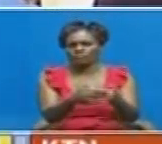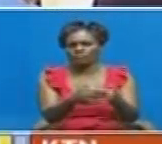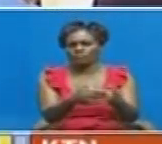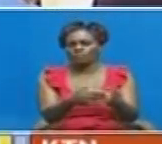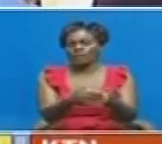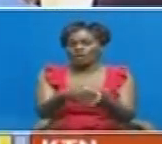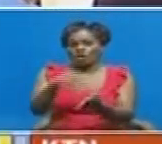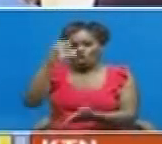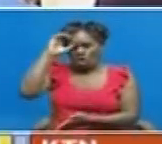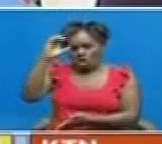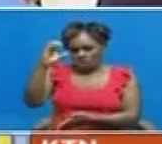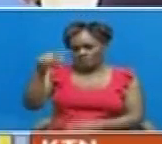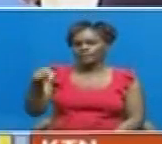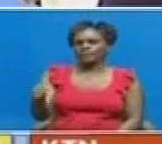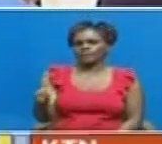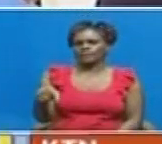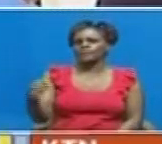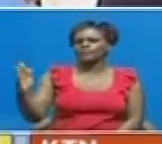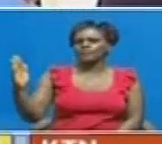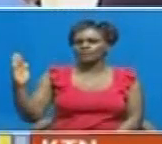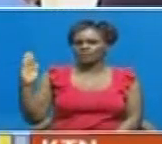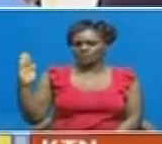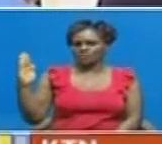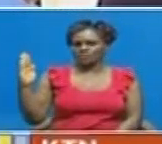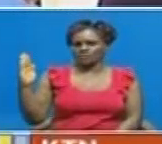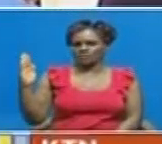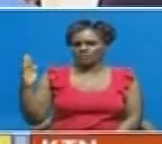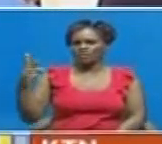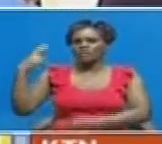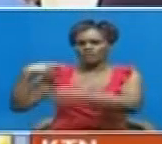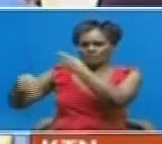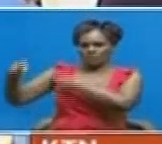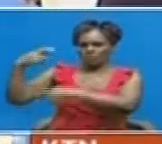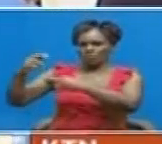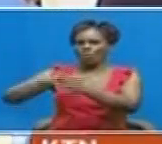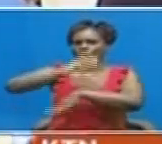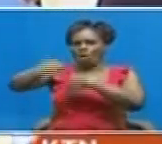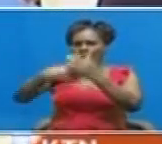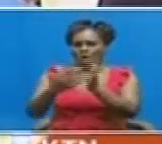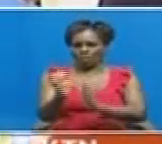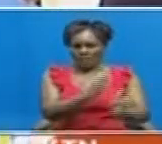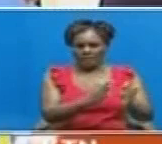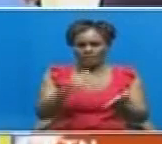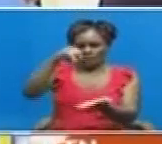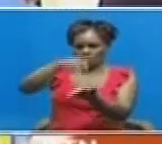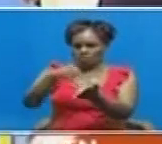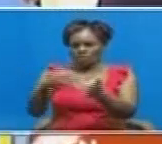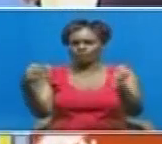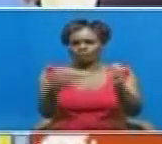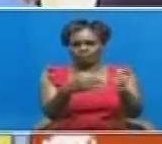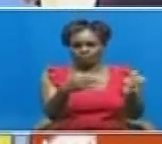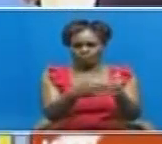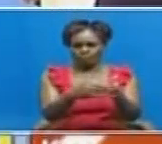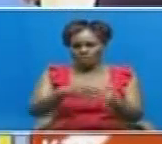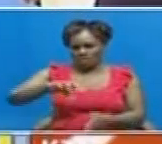in this the security agencies willie all me including the current curf